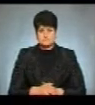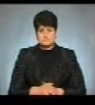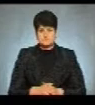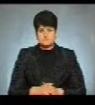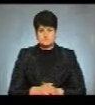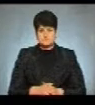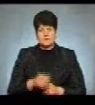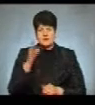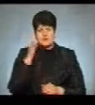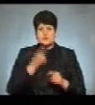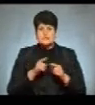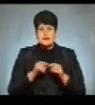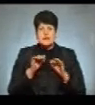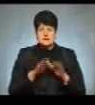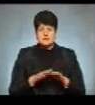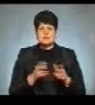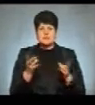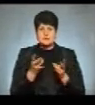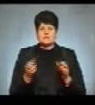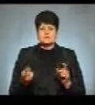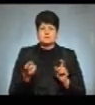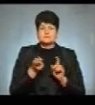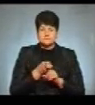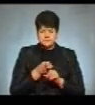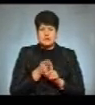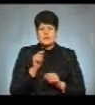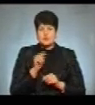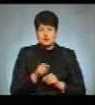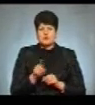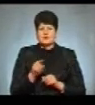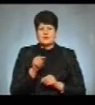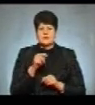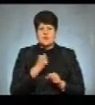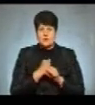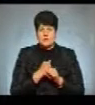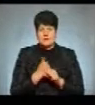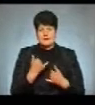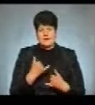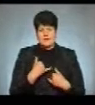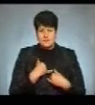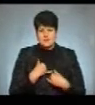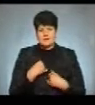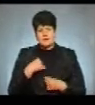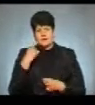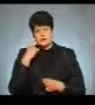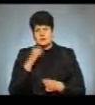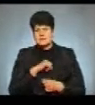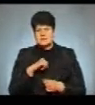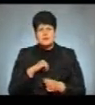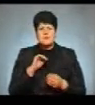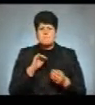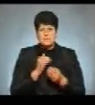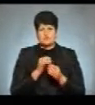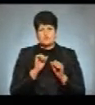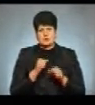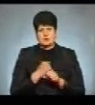Вважаю, що до такої акції варто приєднатися. Те, що вони роблять для нас, я думаю, це саме найменше, що можемо зробити